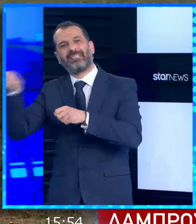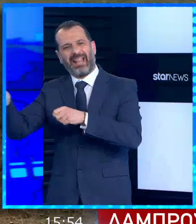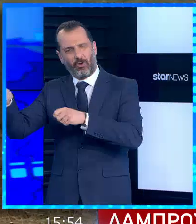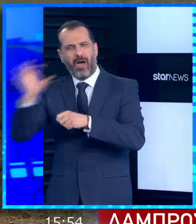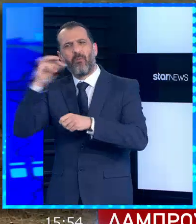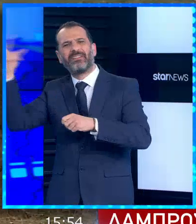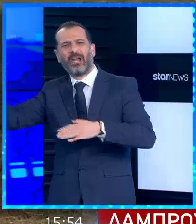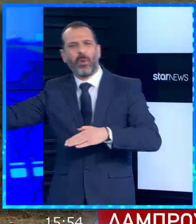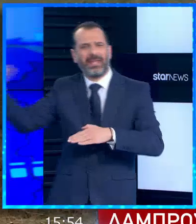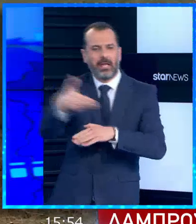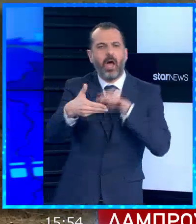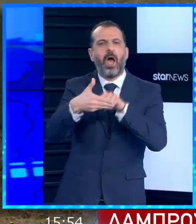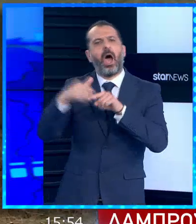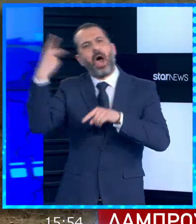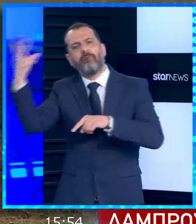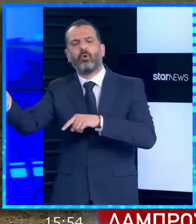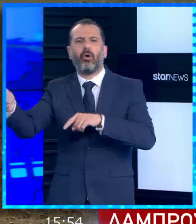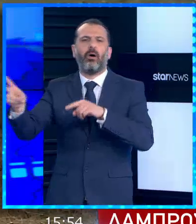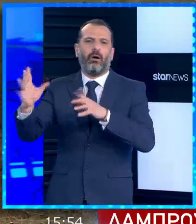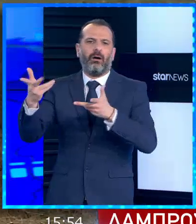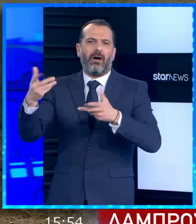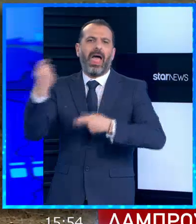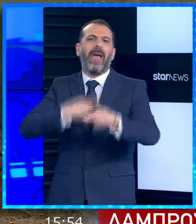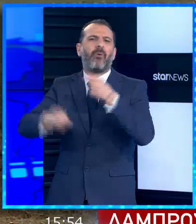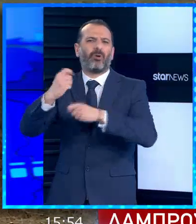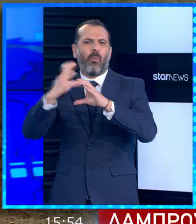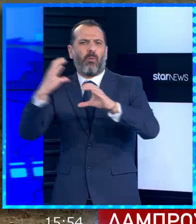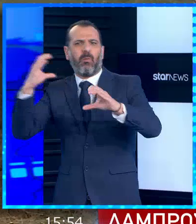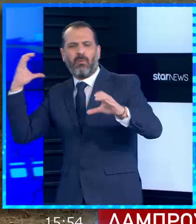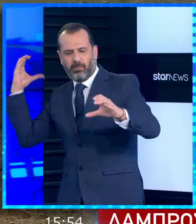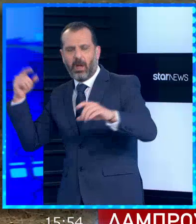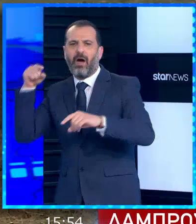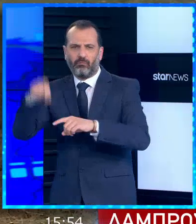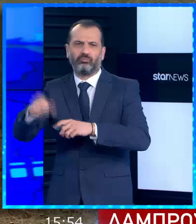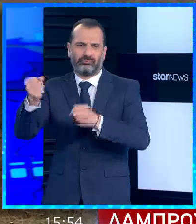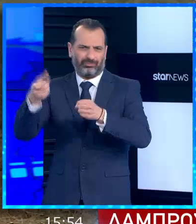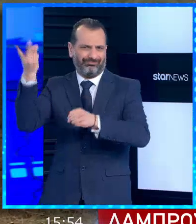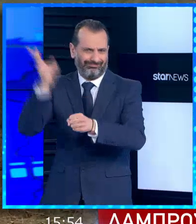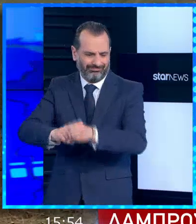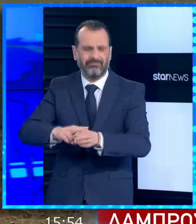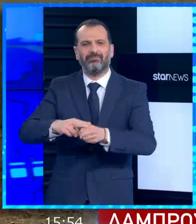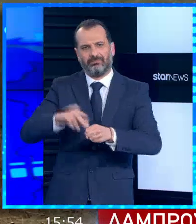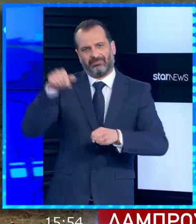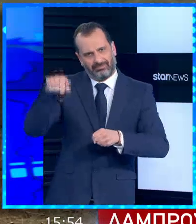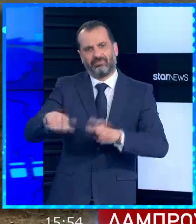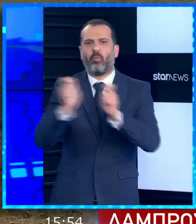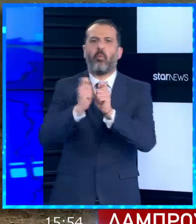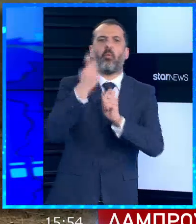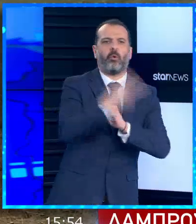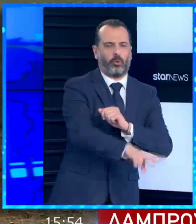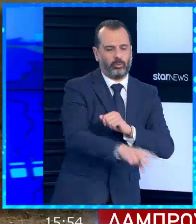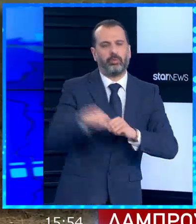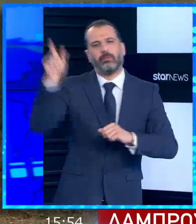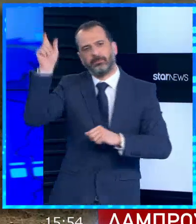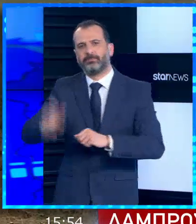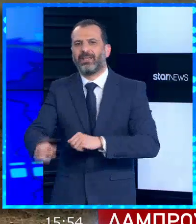την Θεσσαλονίκη. Ο Λάμπρος Δεμερτζής θα μας μεταφέρει το κλίμα που επικρατεί. Λάμπρο. Καλό μεσημέρι, Γιώργο, όπως είπες και εσύ. Η οικογένεια του